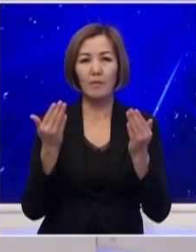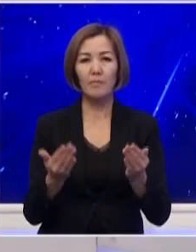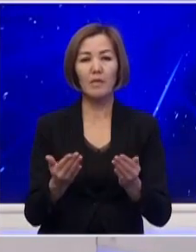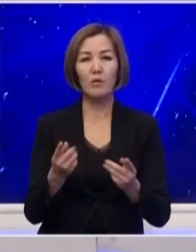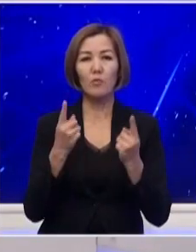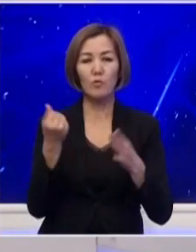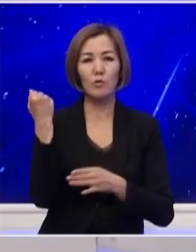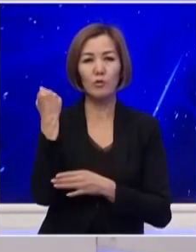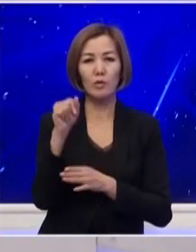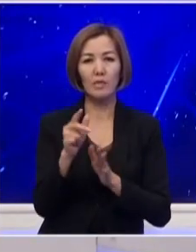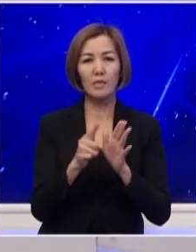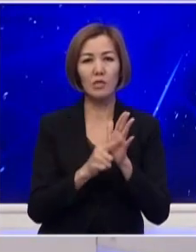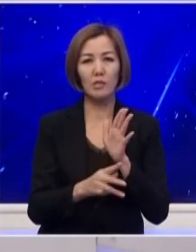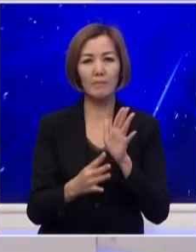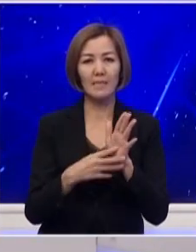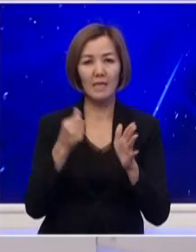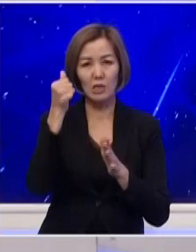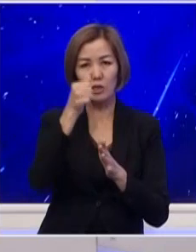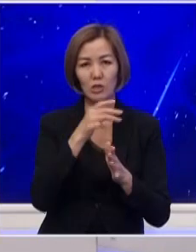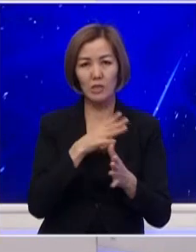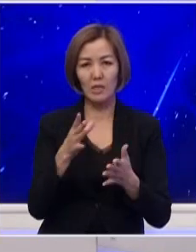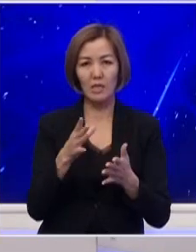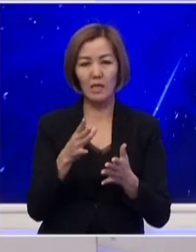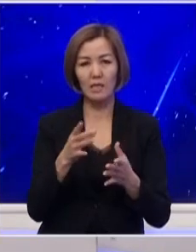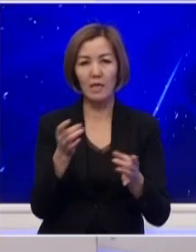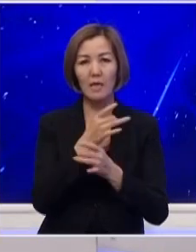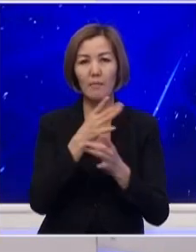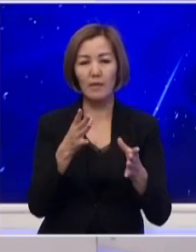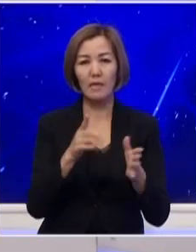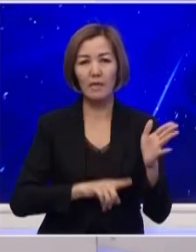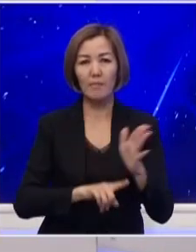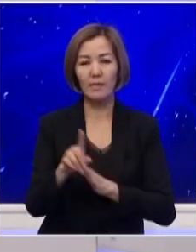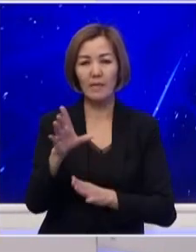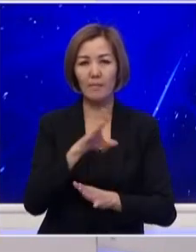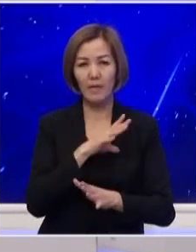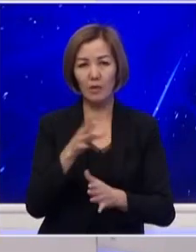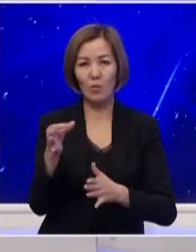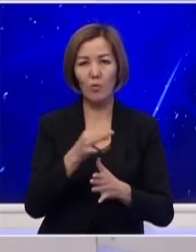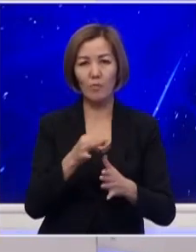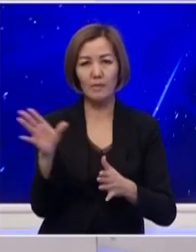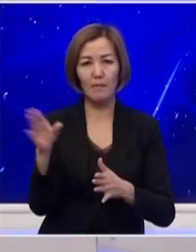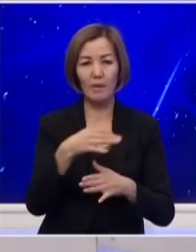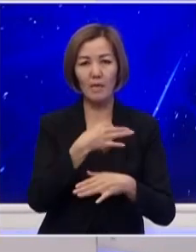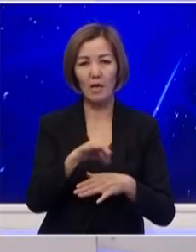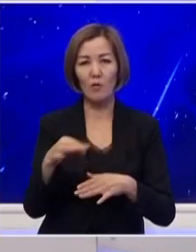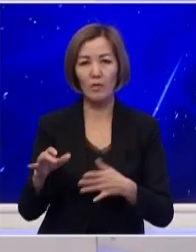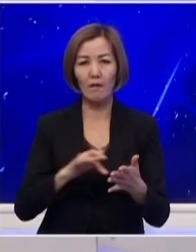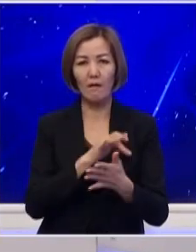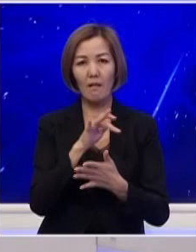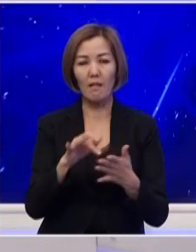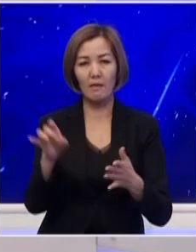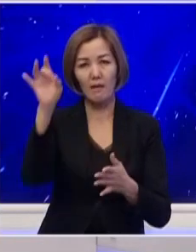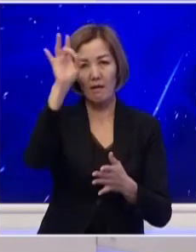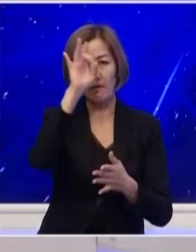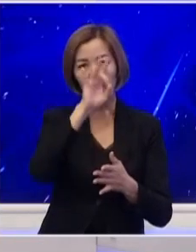Биыл ұлы жеңіске 78 жыл. Осыған орай өңірде мерекені атап өту басталып кетті. Алдымен облыстың барлық аудан қалаларындағы